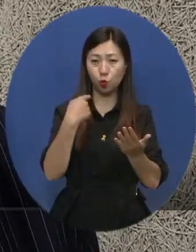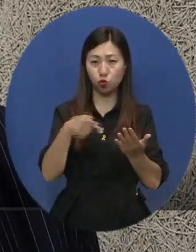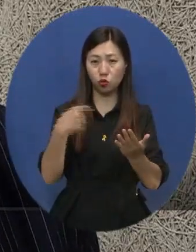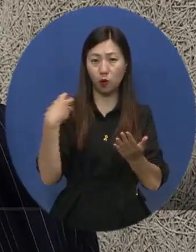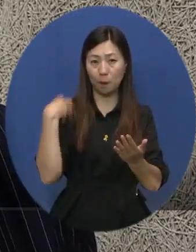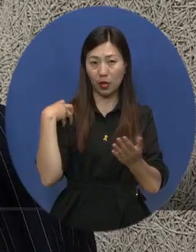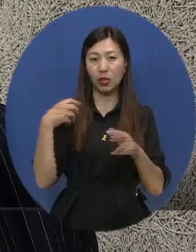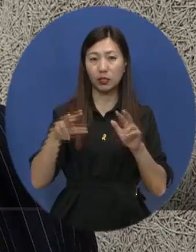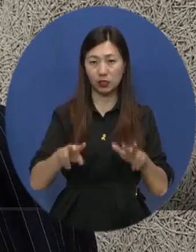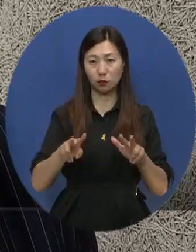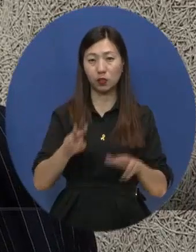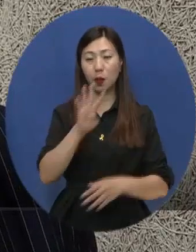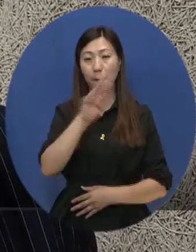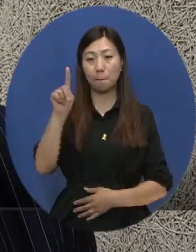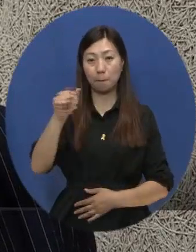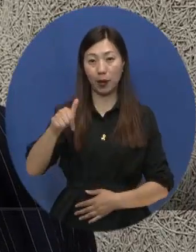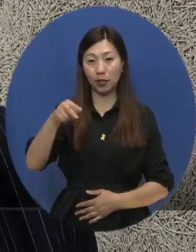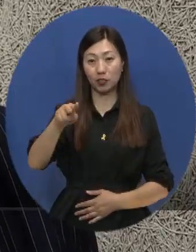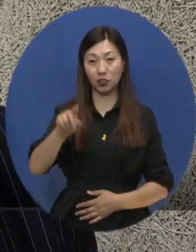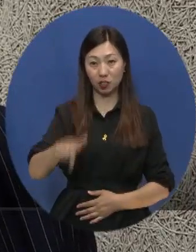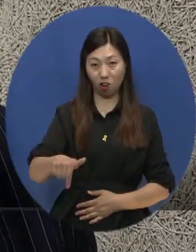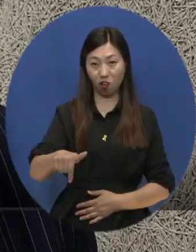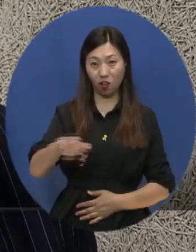이제 백성예대만 하고 있어요.